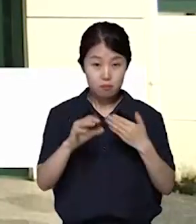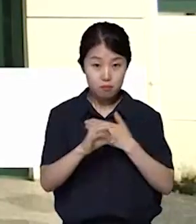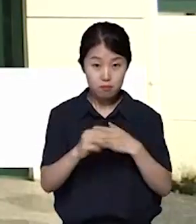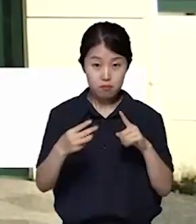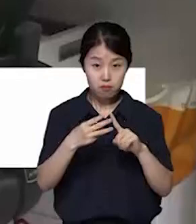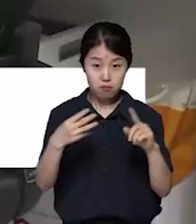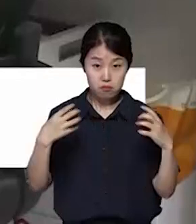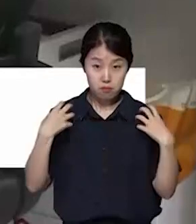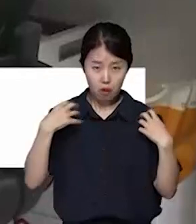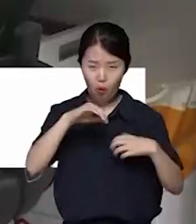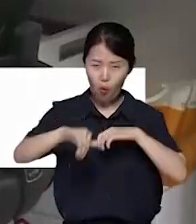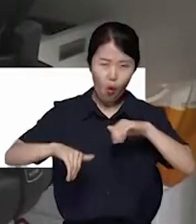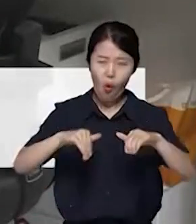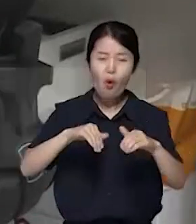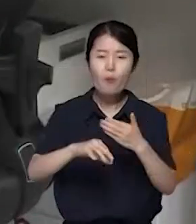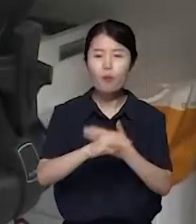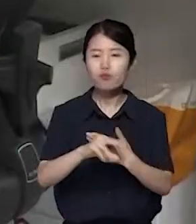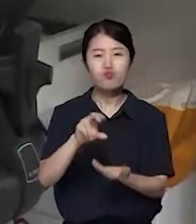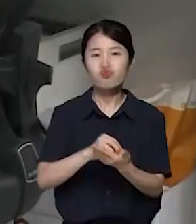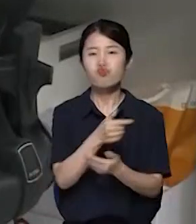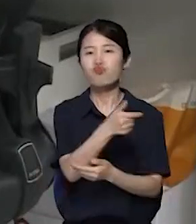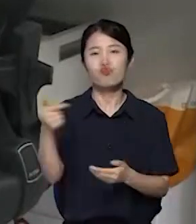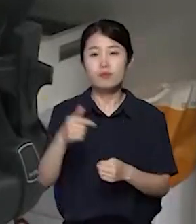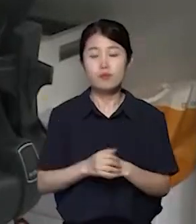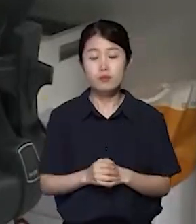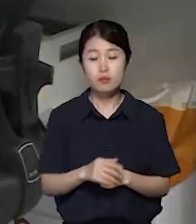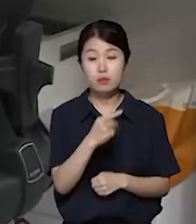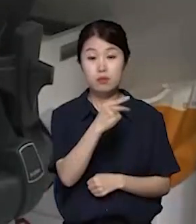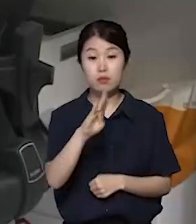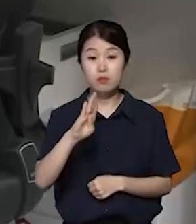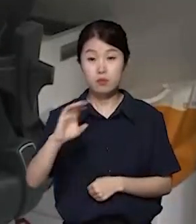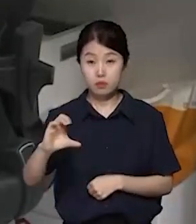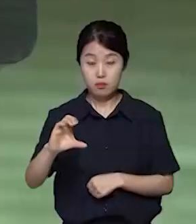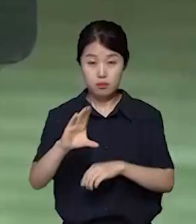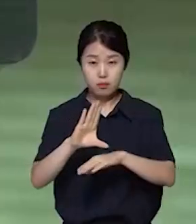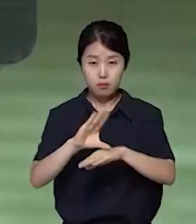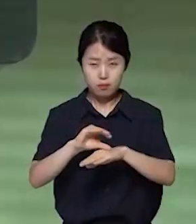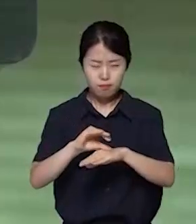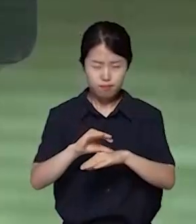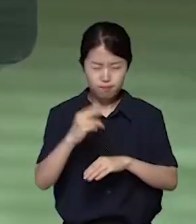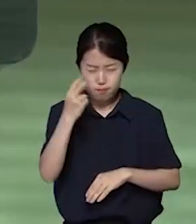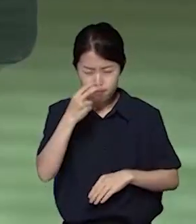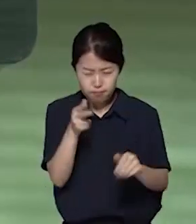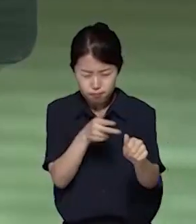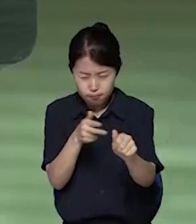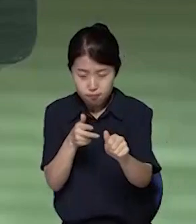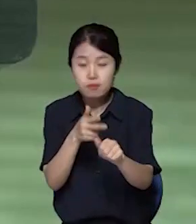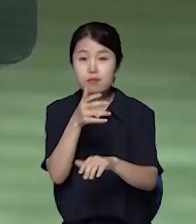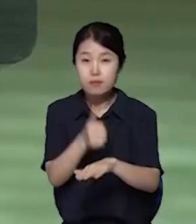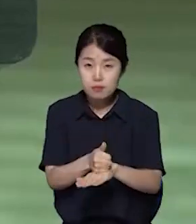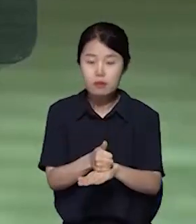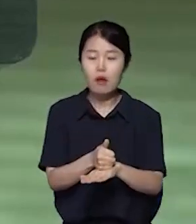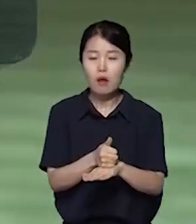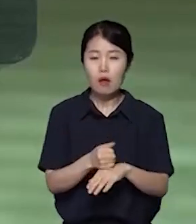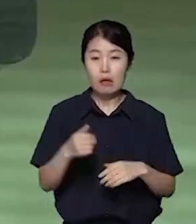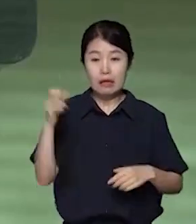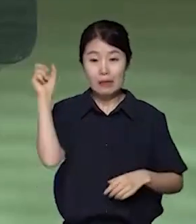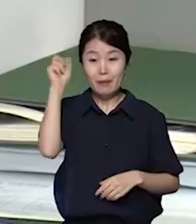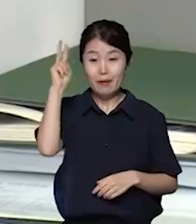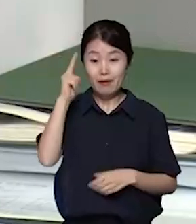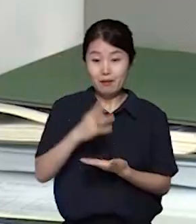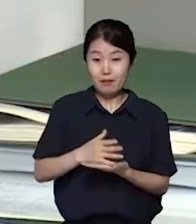개입하면 더 문제가 더... KBC 취재가 들어가자 MOU 내용 자체를 쉬쉬하던 담양군이 갑작스레 해당 건설사에